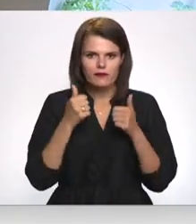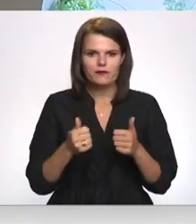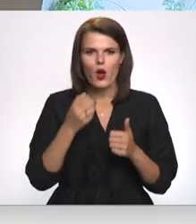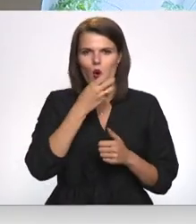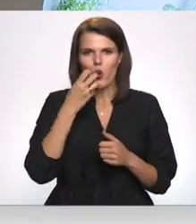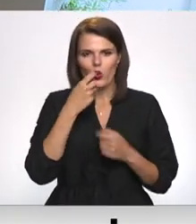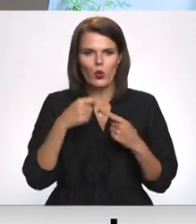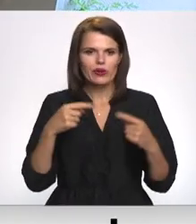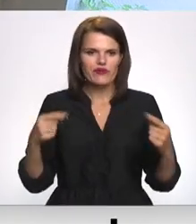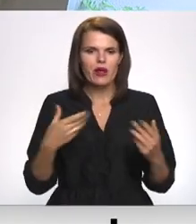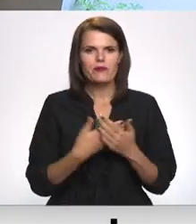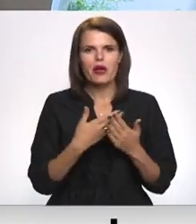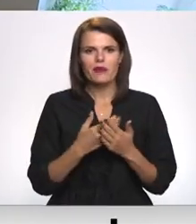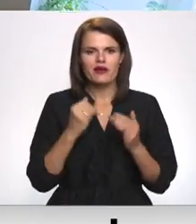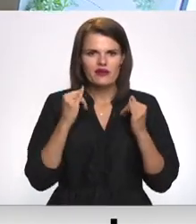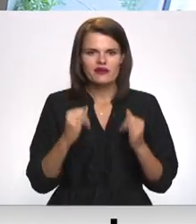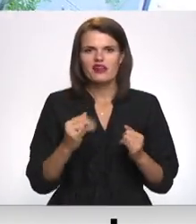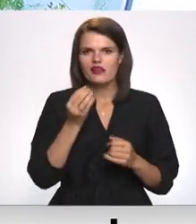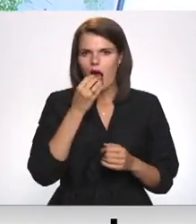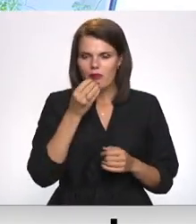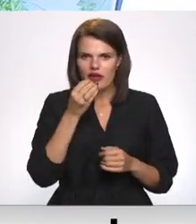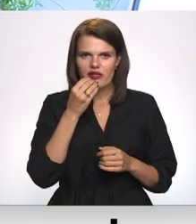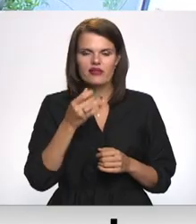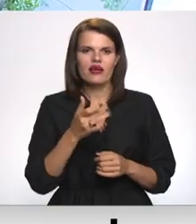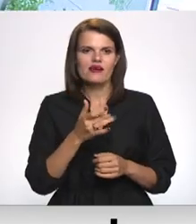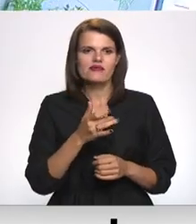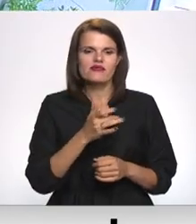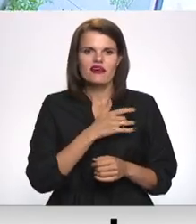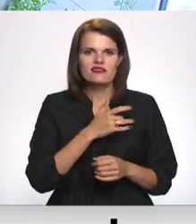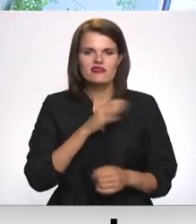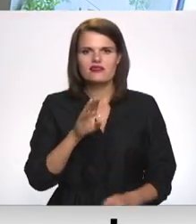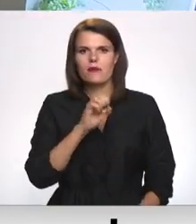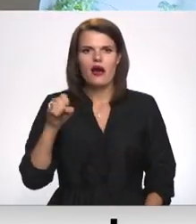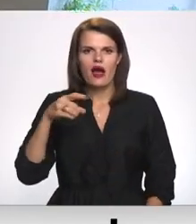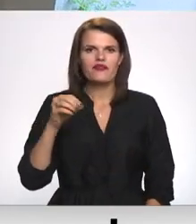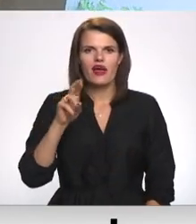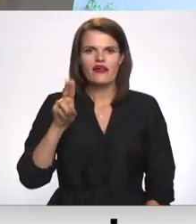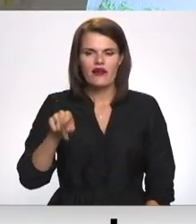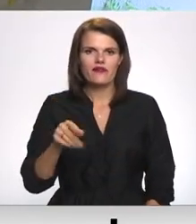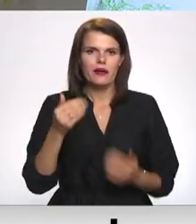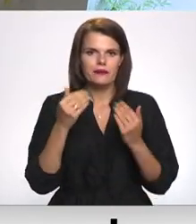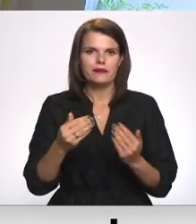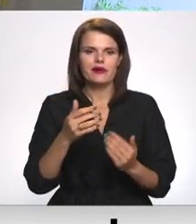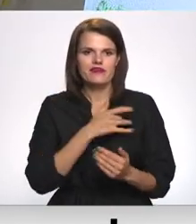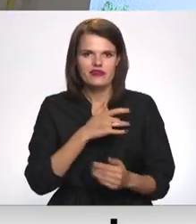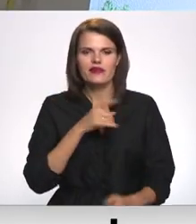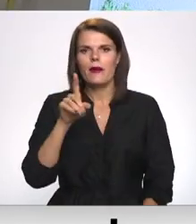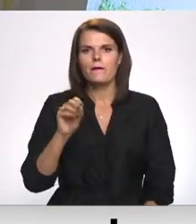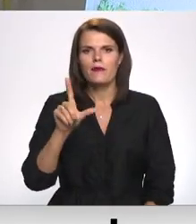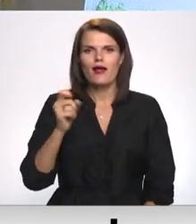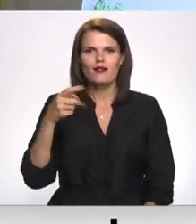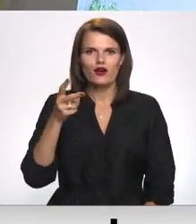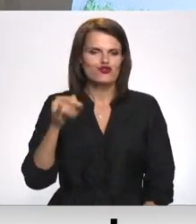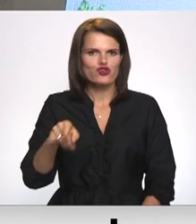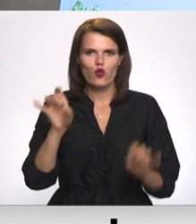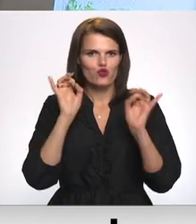rūgtvielām, ja ir slikta apetīte. Sirdsmātere, nu, protams, jau nosaukums, ka tas ir sirdī. Nu, pelašķi tagad ir pats